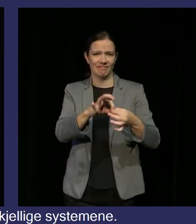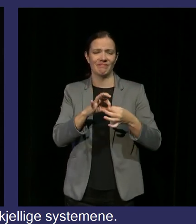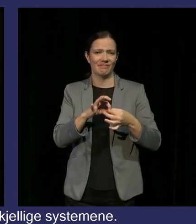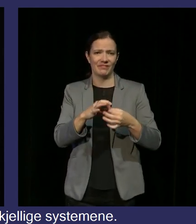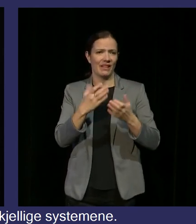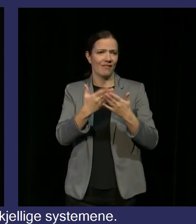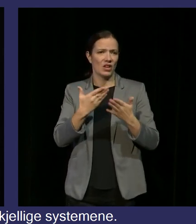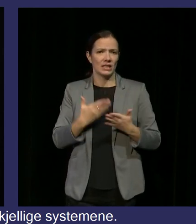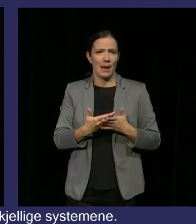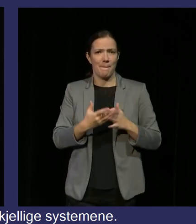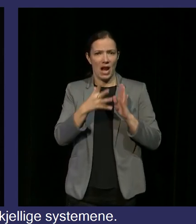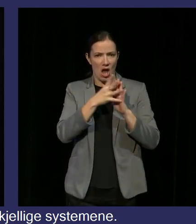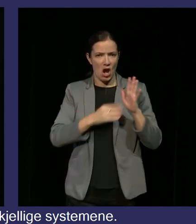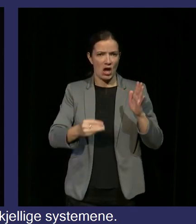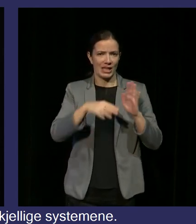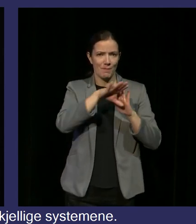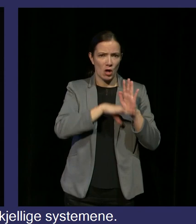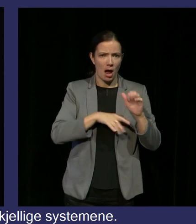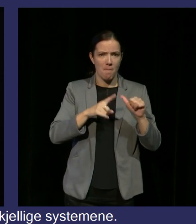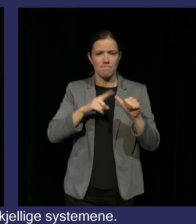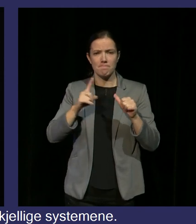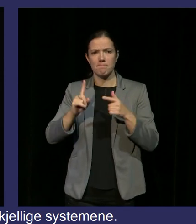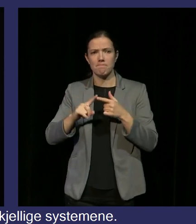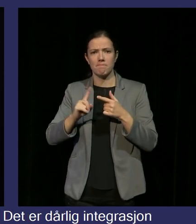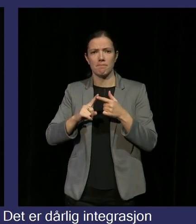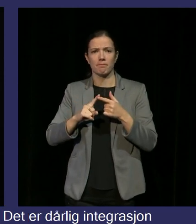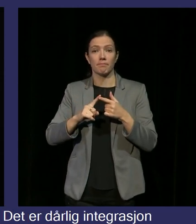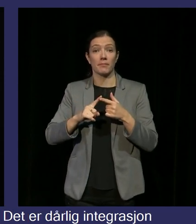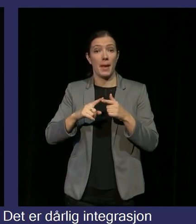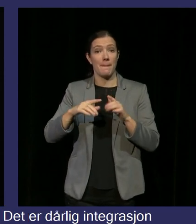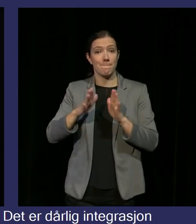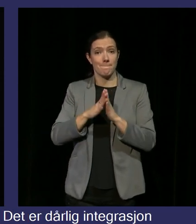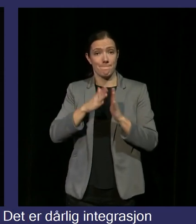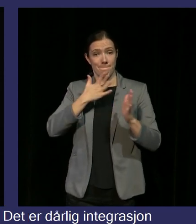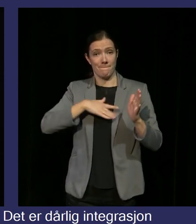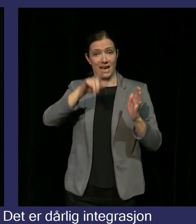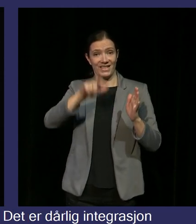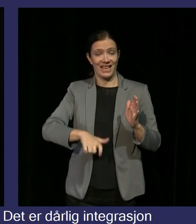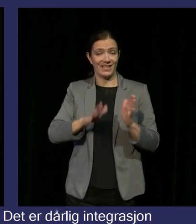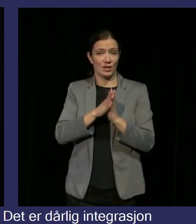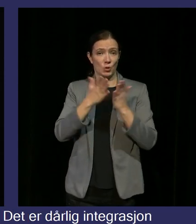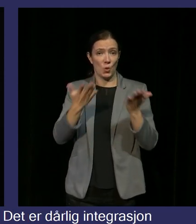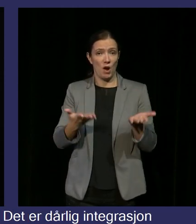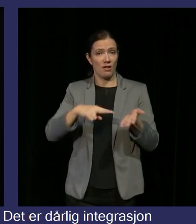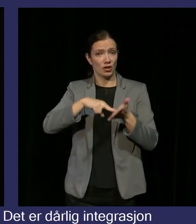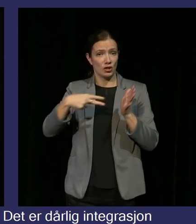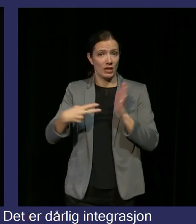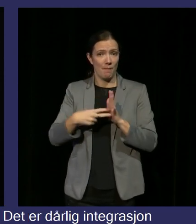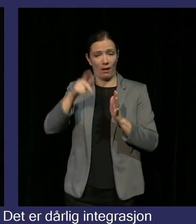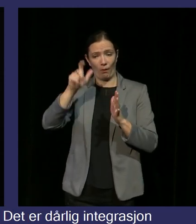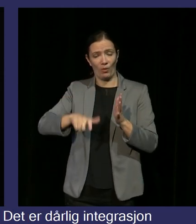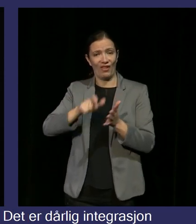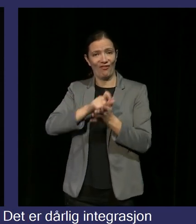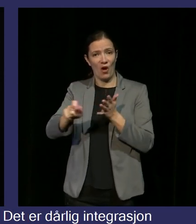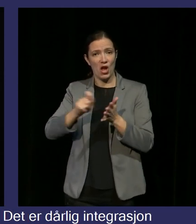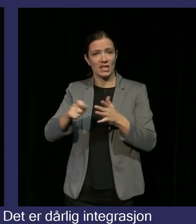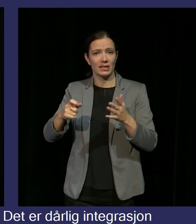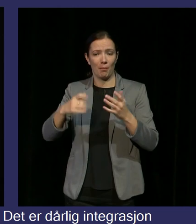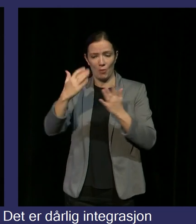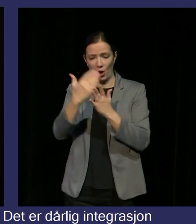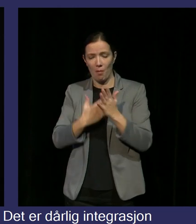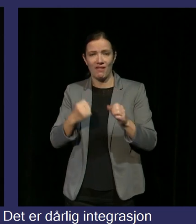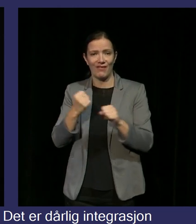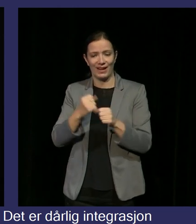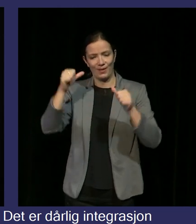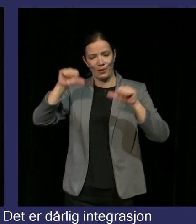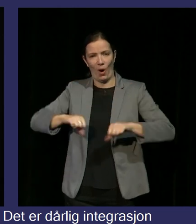et røntgenprogram opp mot et pasientjournalsystem, opp mot et kurveføringsprogram. Det dårlig integrasjon mellom